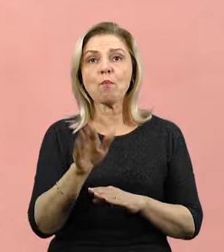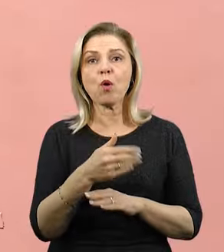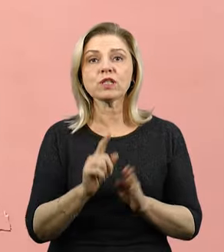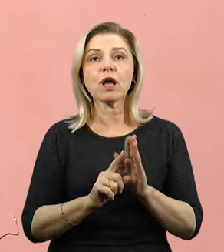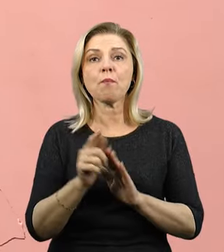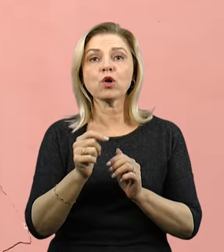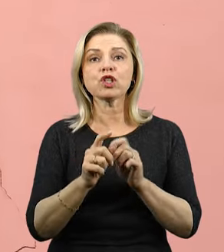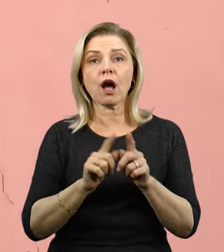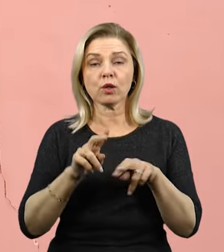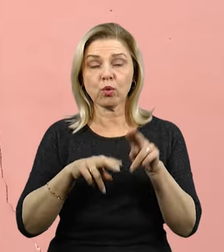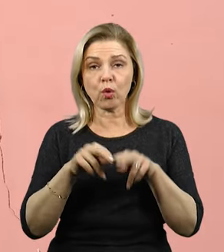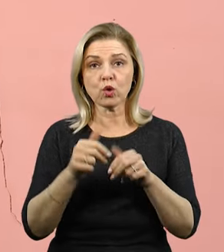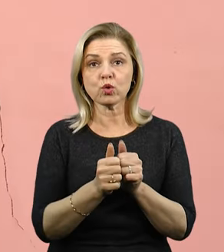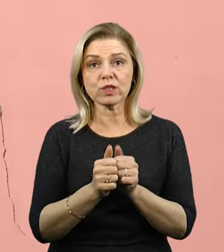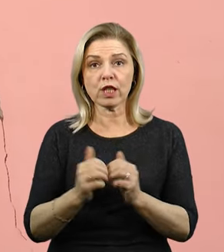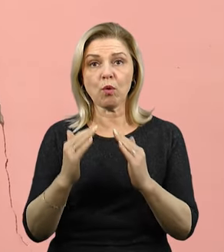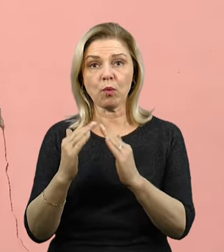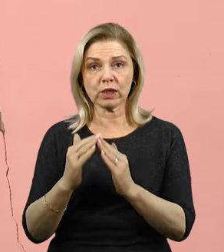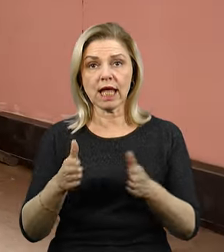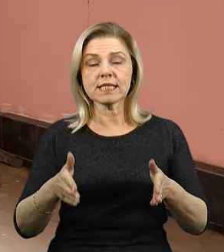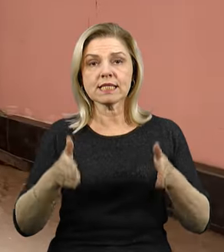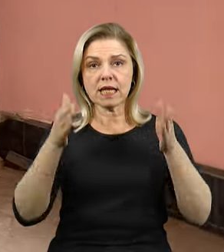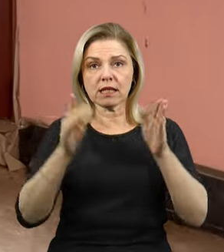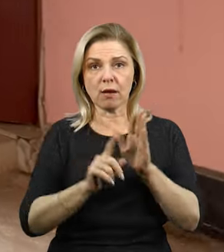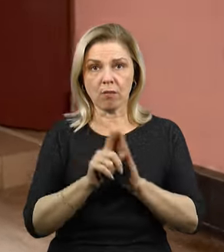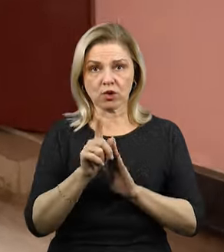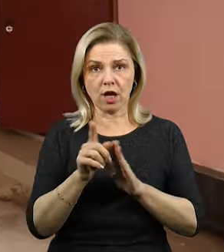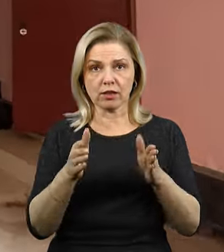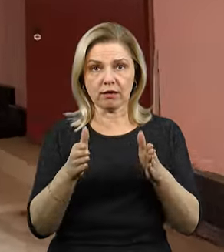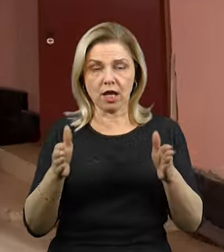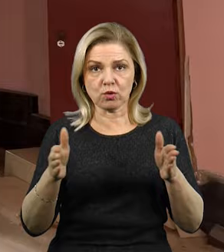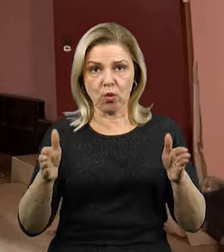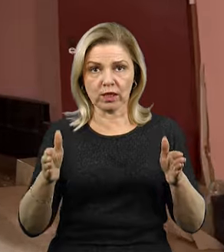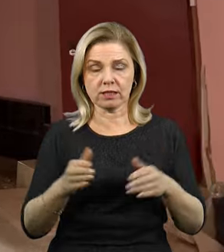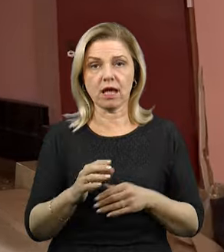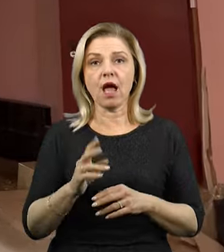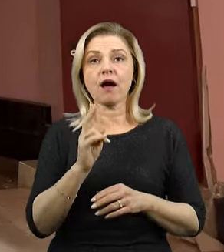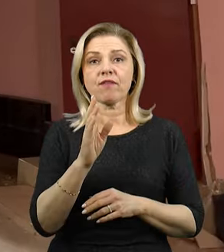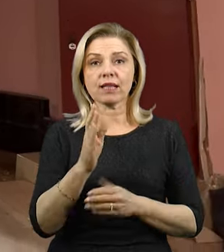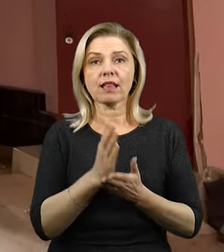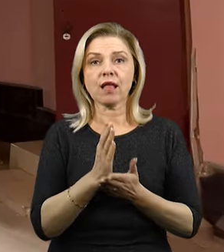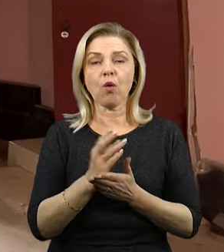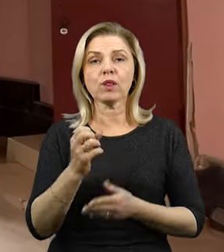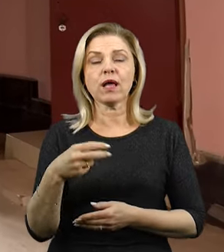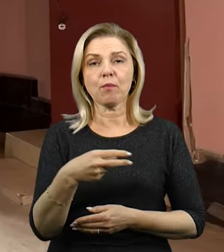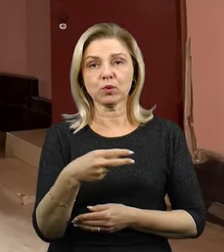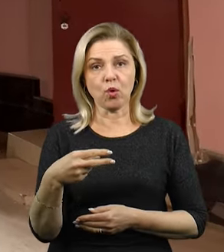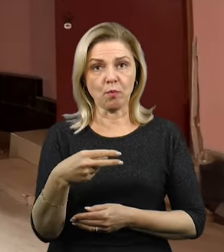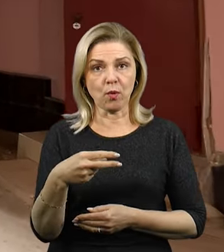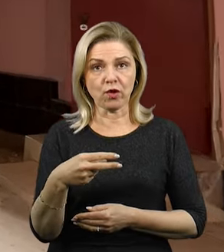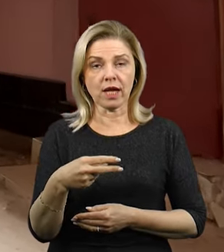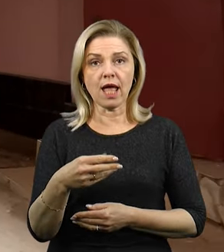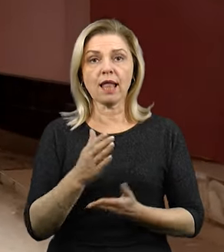сусіднього будинку стіни почали розходитися квартира знаходиться на другому поверсі і вона